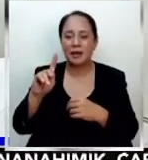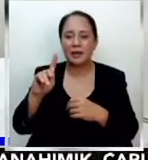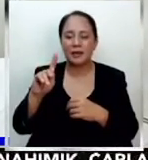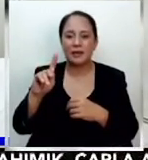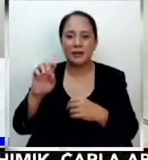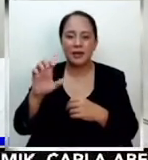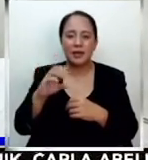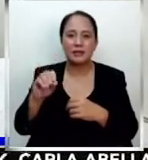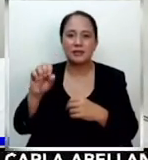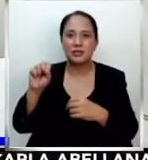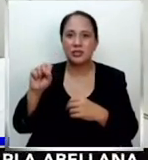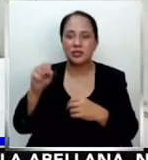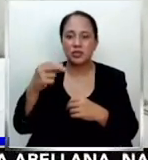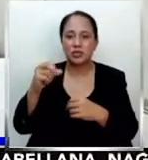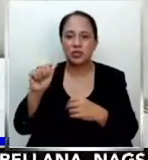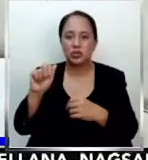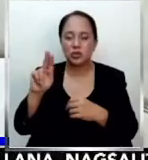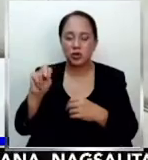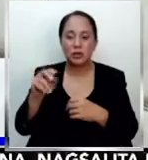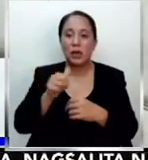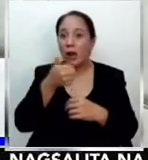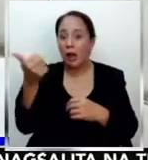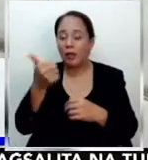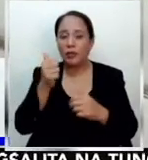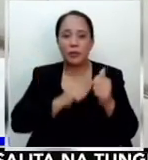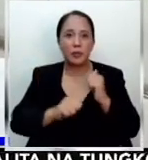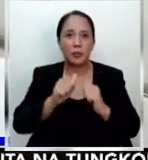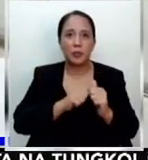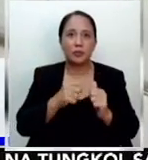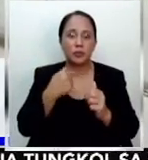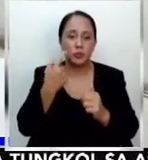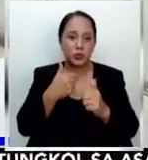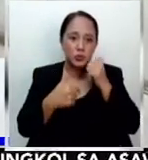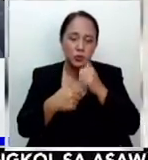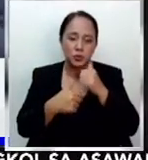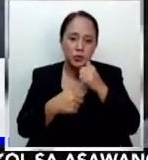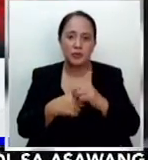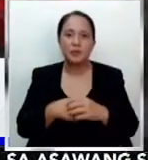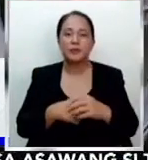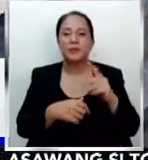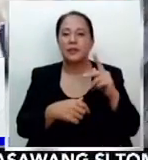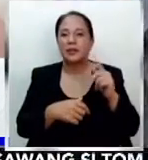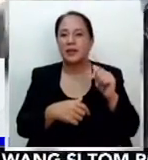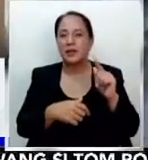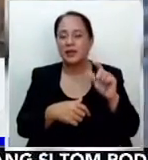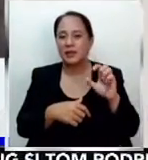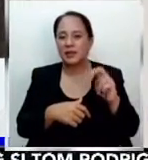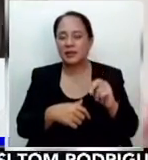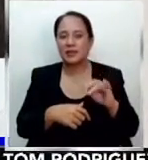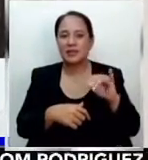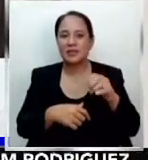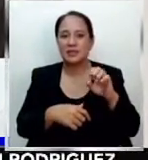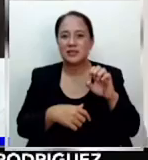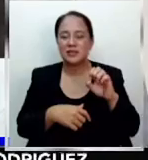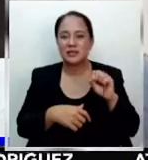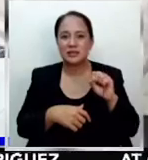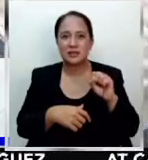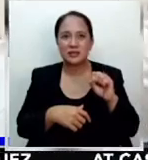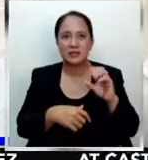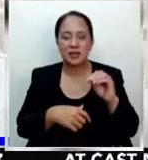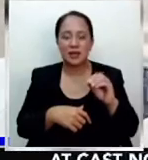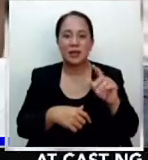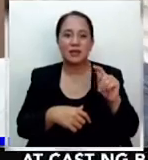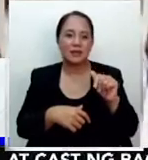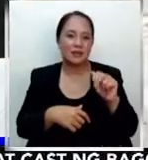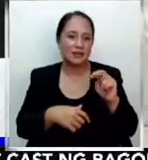sa kanila, kasama rin sa cast ang Sparkada Girls na si Caitlin Stave, Jessica Fausto and Tanya Ramos. Hindi